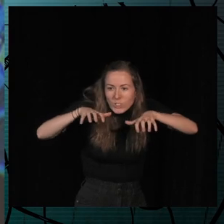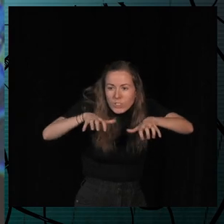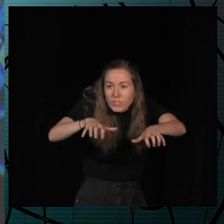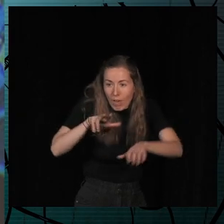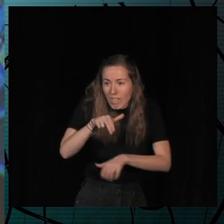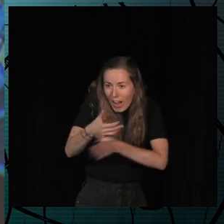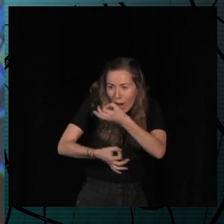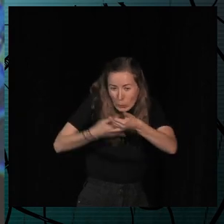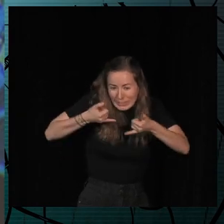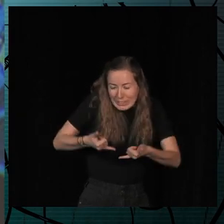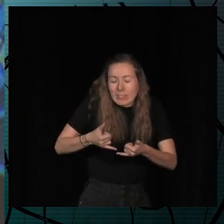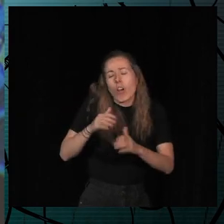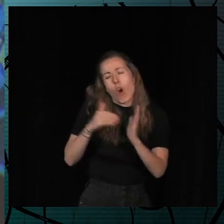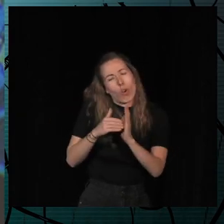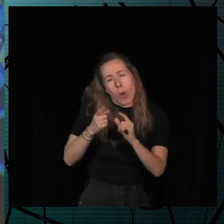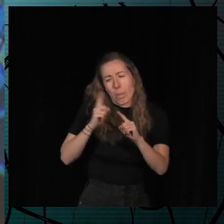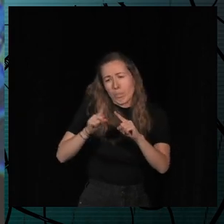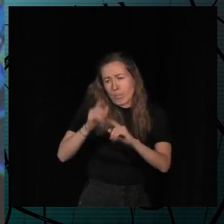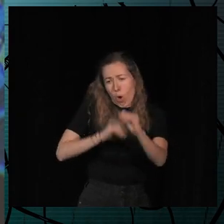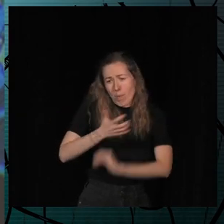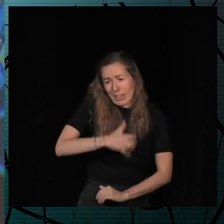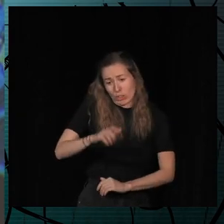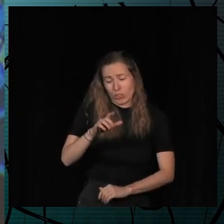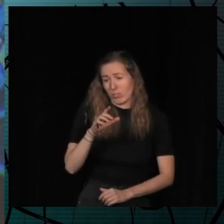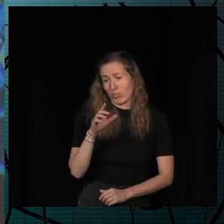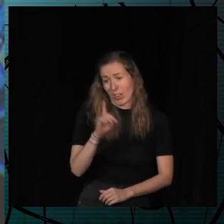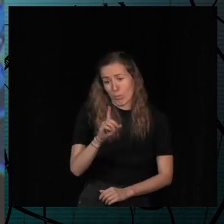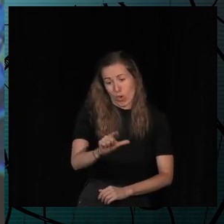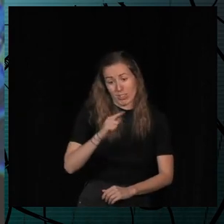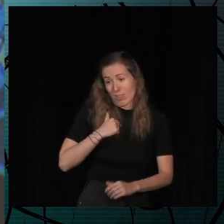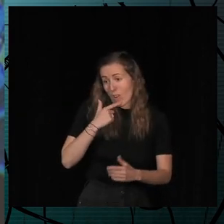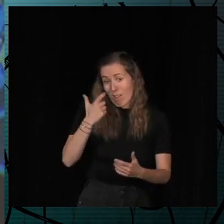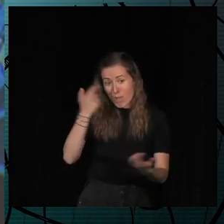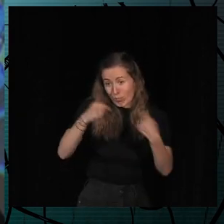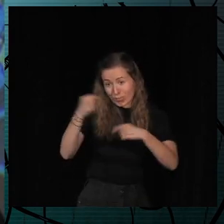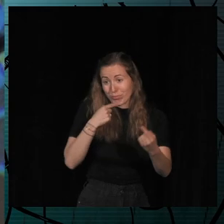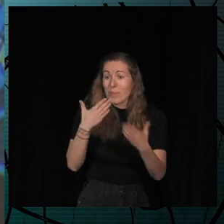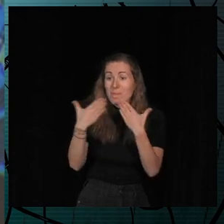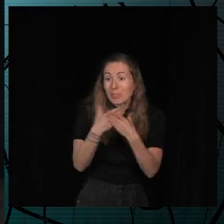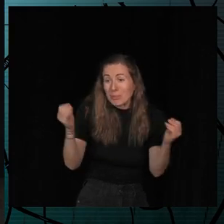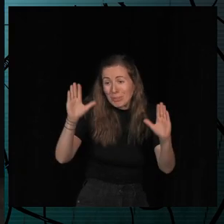programmation dimanche et lundi je vous laisserai découvrir ça voilà et je vous laisse ici merci beaucoup